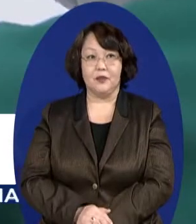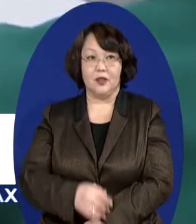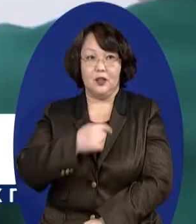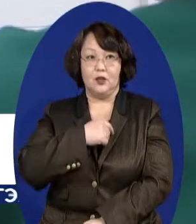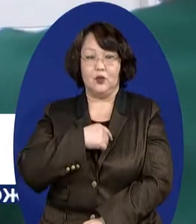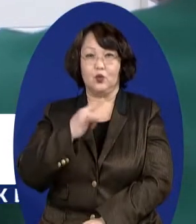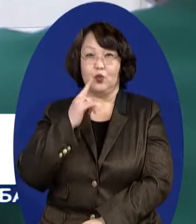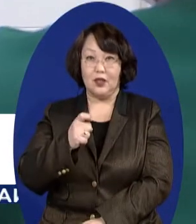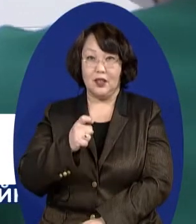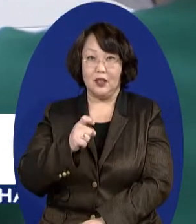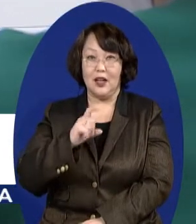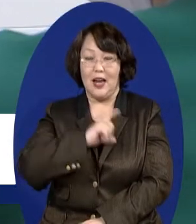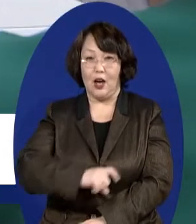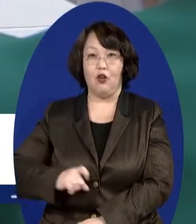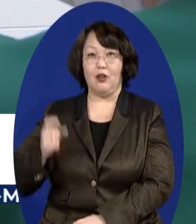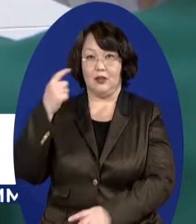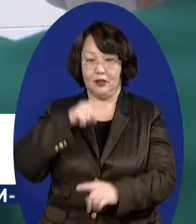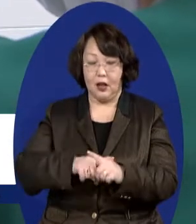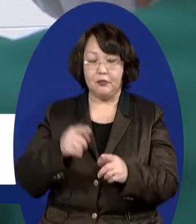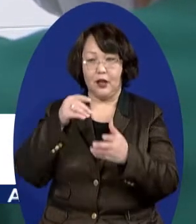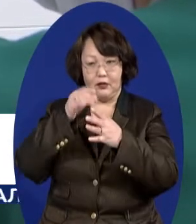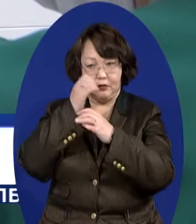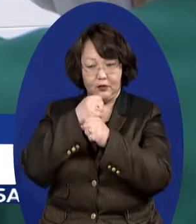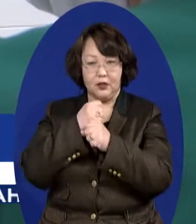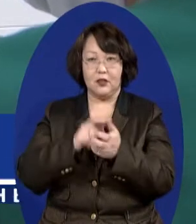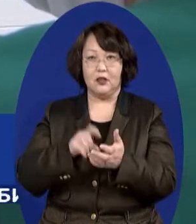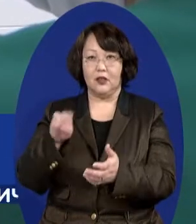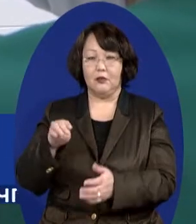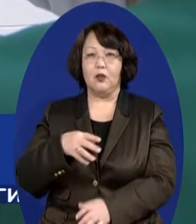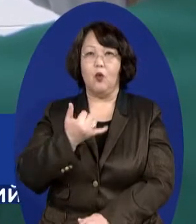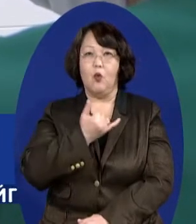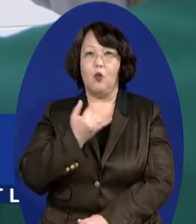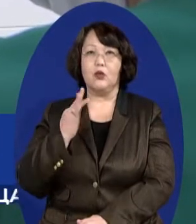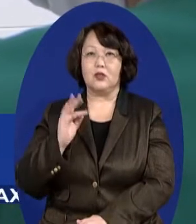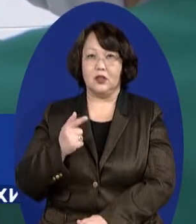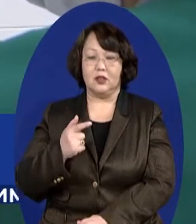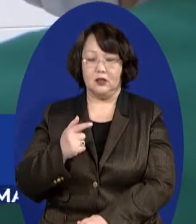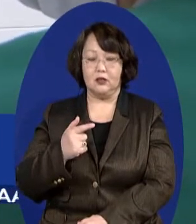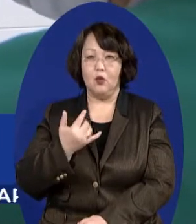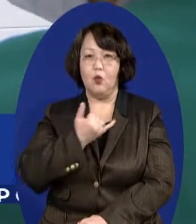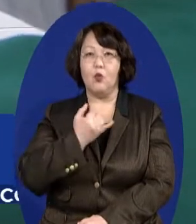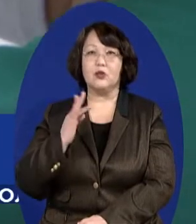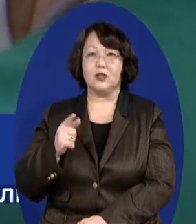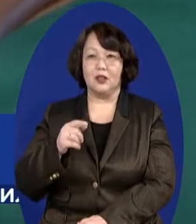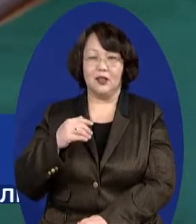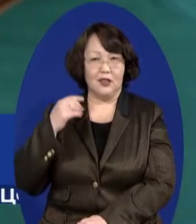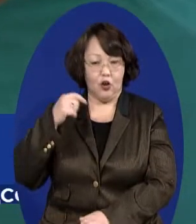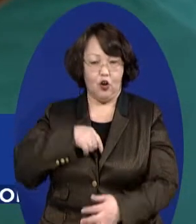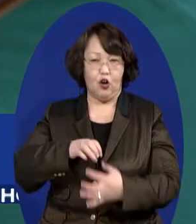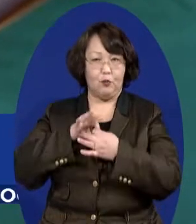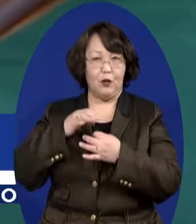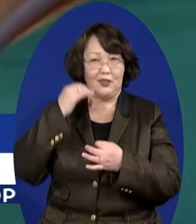Зүрхнийхээ яхуу давтаж хэлгээ тийм амар зүрхнийхээ давтаж хэлгээд ер нь уушгины артерийн юу хэмжээг байл ш та. Тийм уушгины артерийн даралт хэмжээг